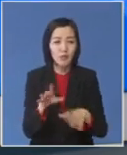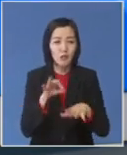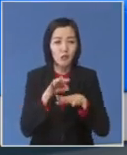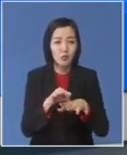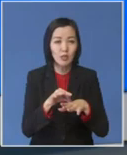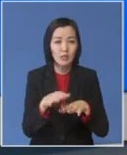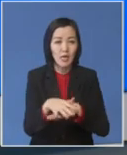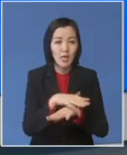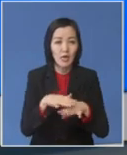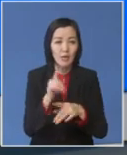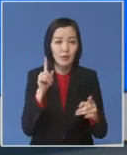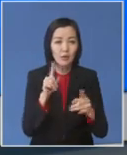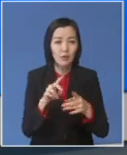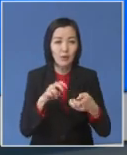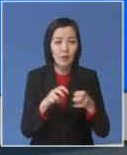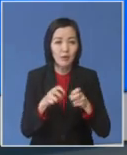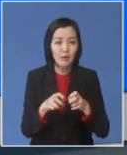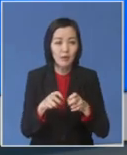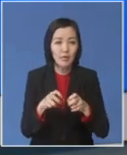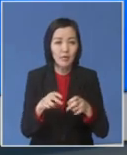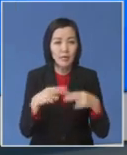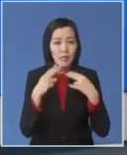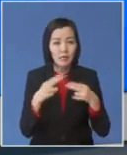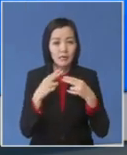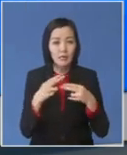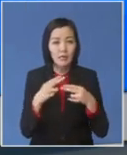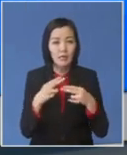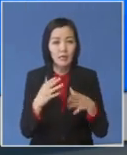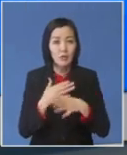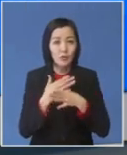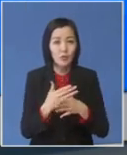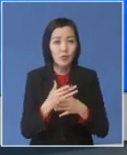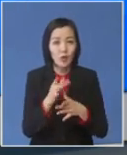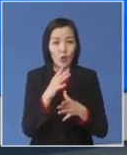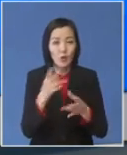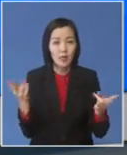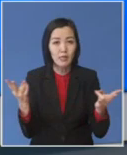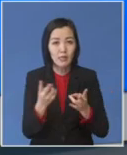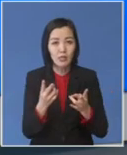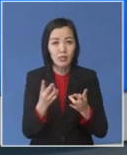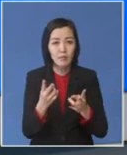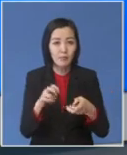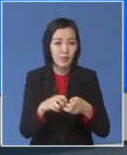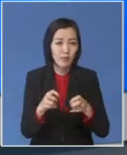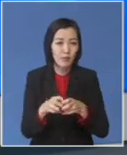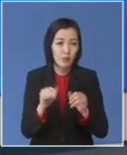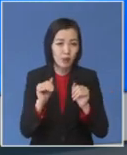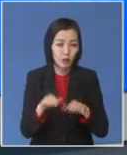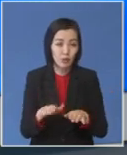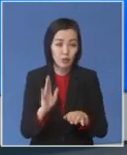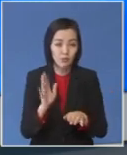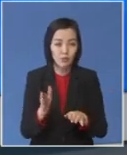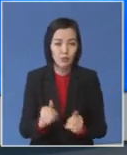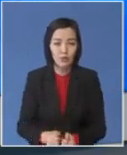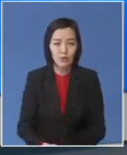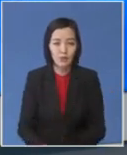жергілікті тұрғындармен жүздесіп, түйткілді мәселелерін тыңдады. Қолдан келгенше көмек көрсетіп, уақыт қажет ететін кейбір жайттарды өзіне түртіп